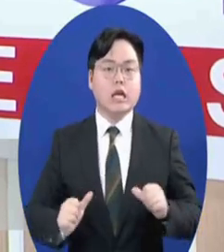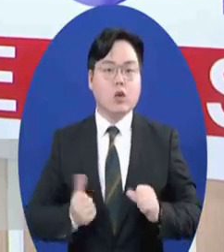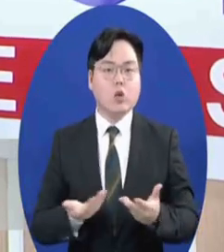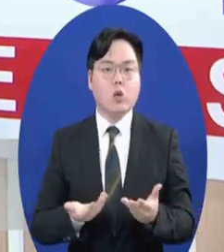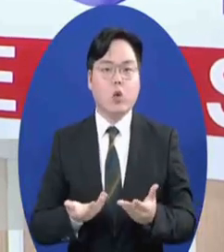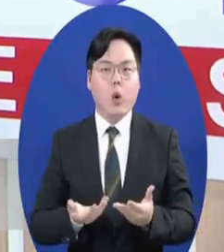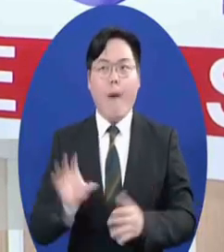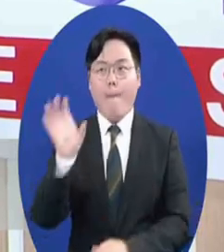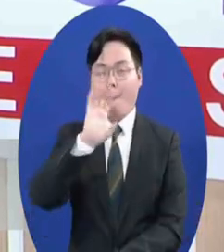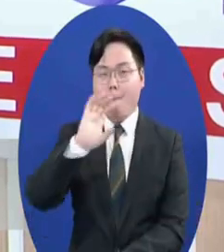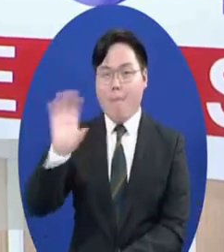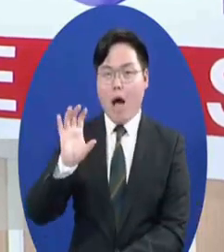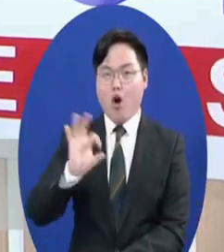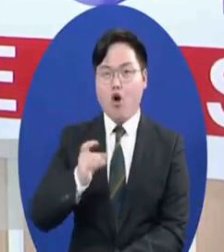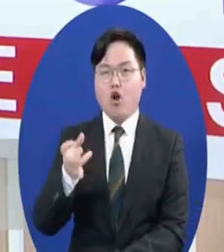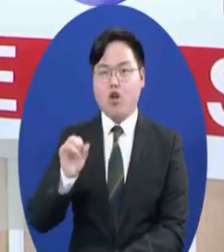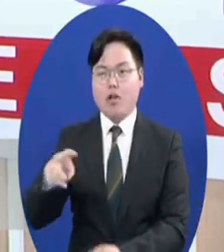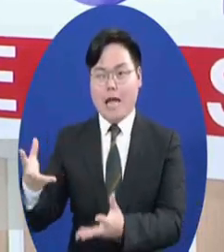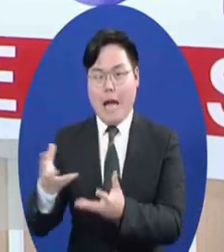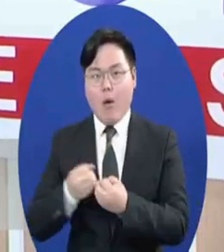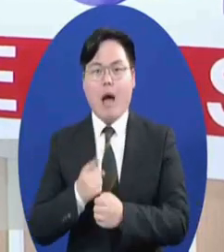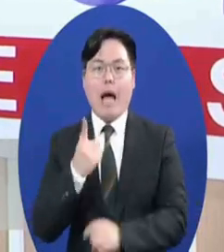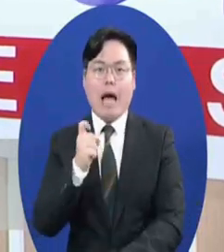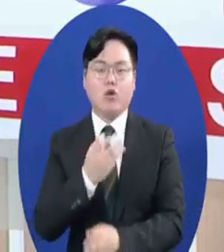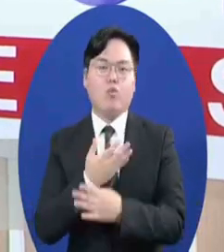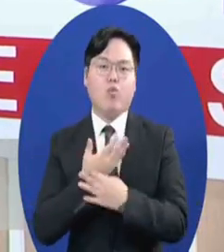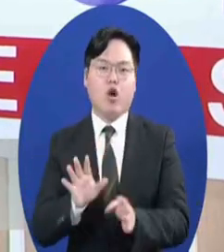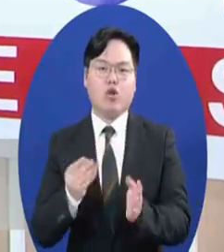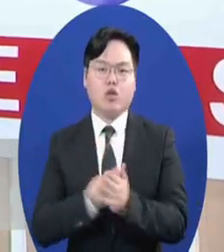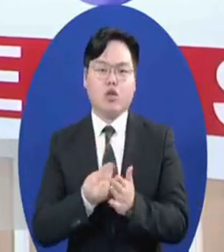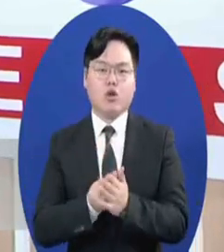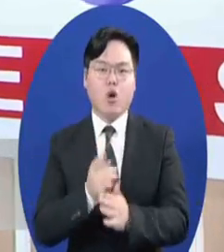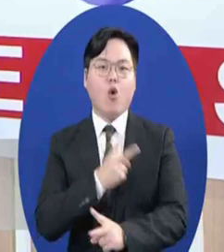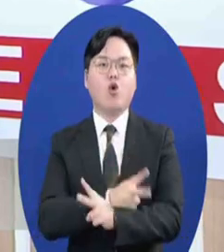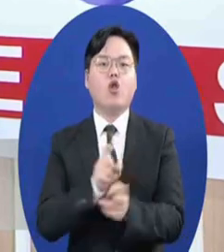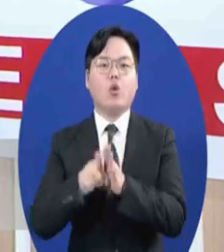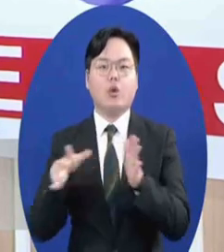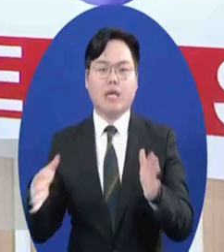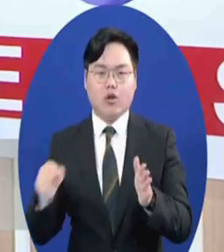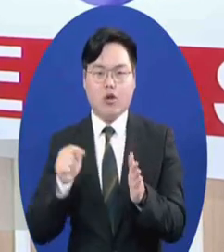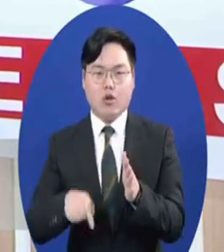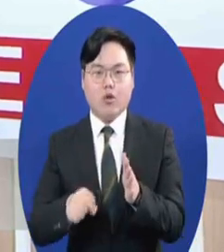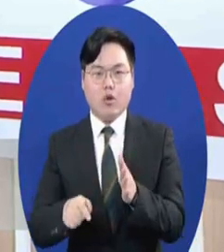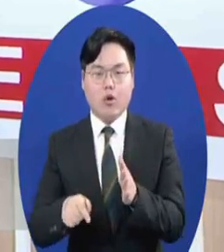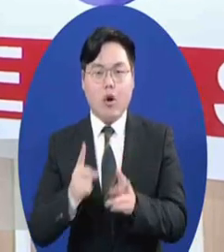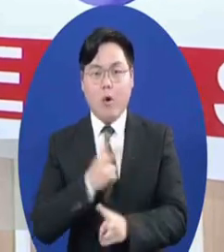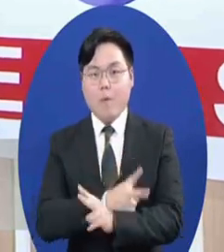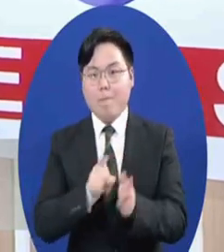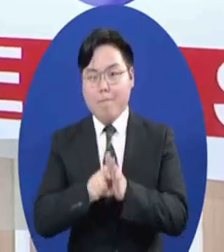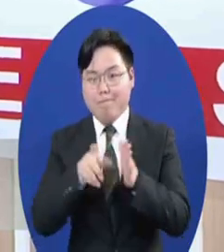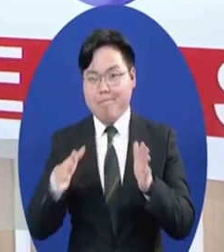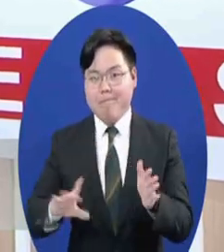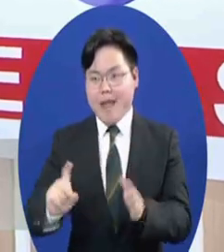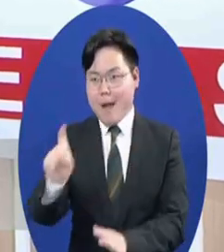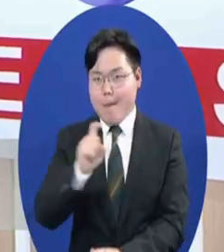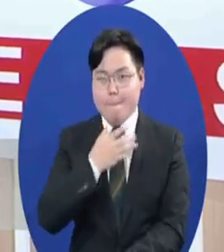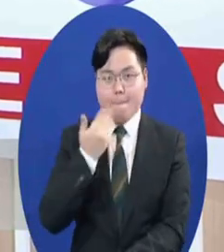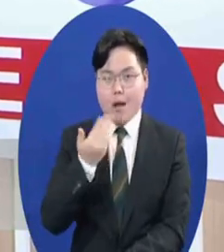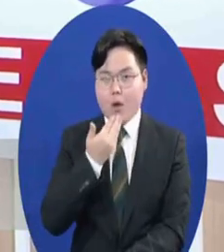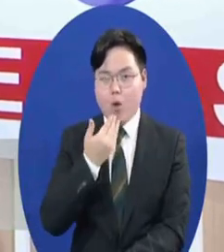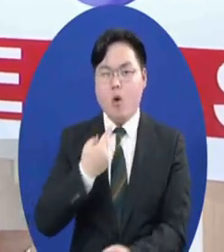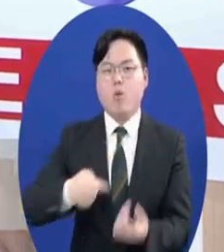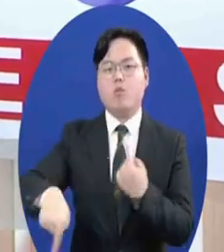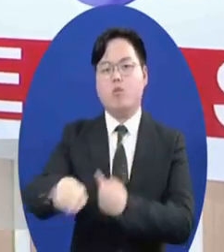эрх бүхий байгуулалтаа хөрөглөө тэндээсэл зөвшөөрөл авдаг болно гэсэн. За магадгүй хуулийн хугацаанд. За тэгээд хуулийн хугацаанд ямар нэгэн байдлаар хариу гараагүй